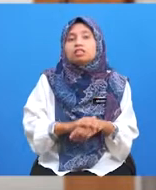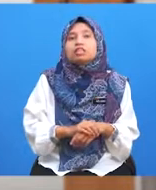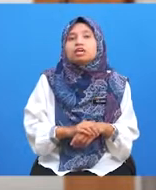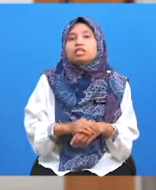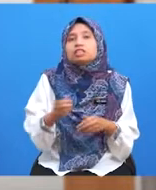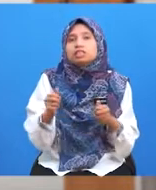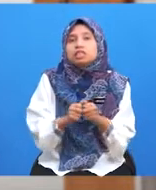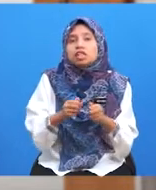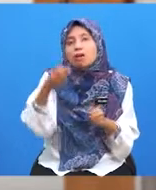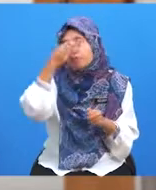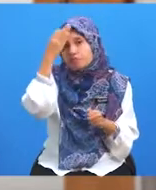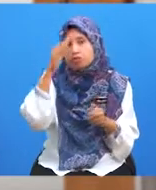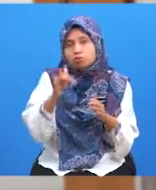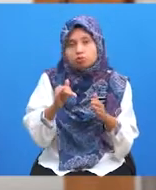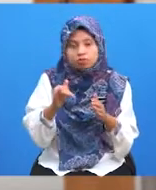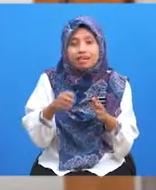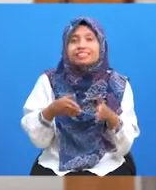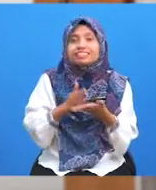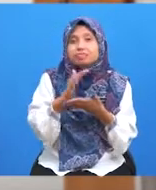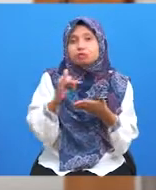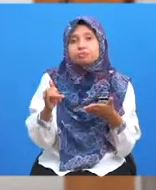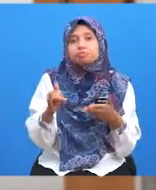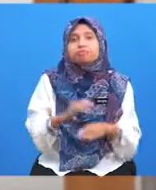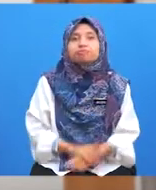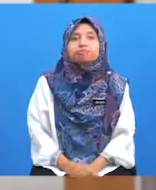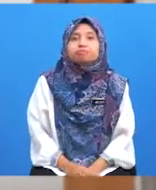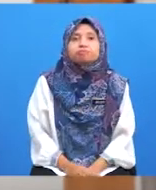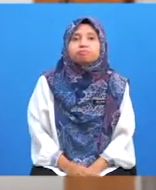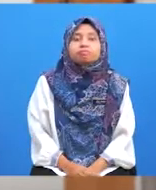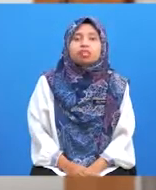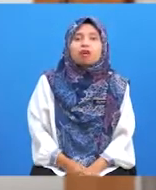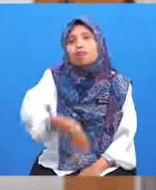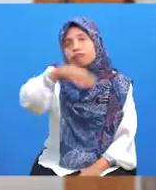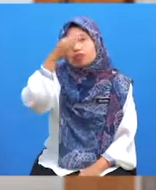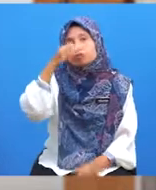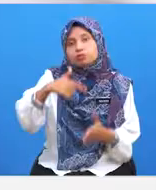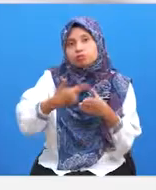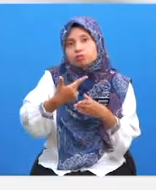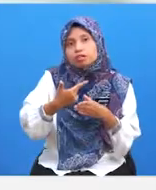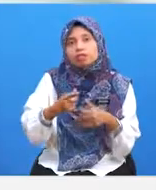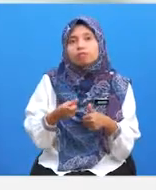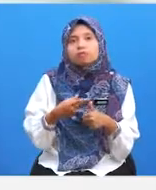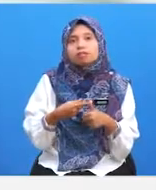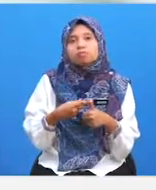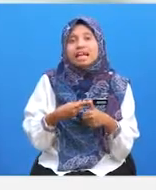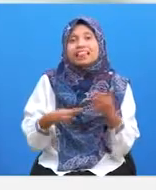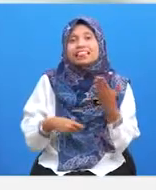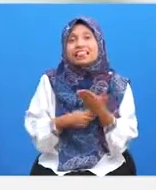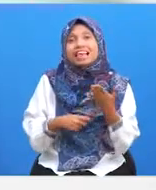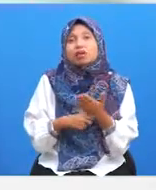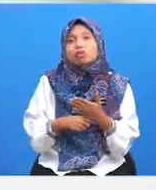dengan faktor yang seterusnya a faktor warnanya pertama ialah keadaan